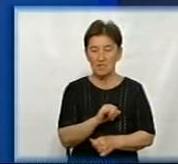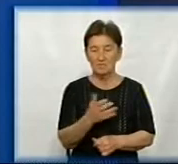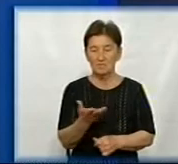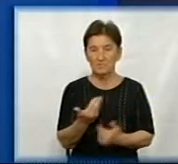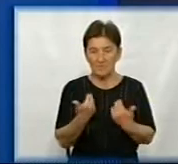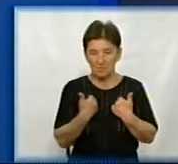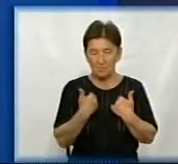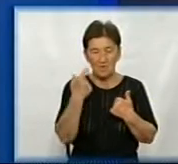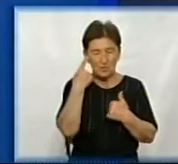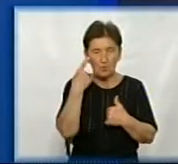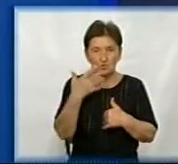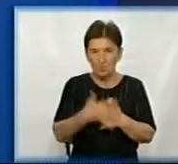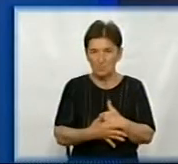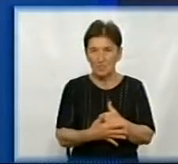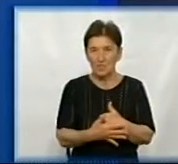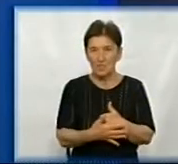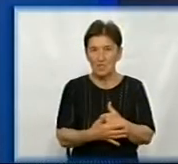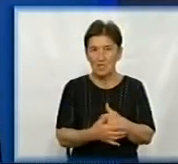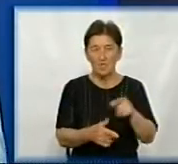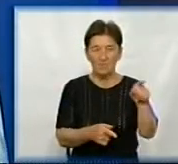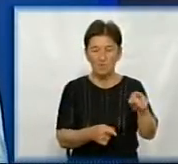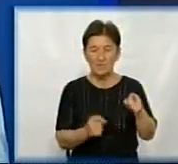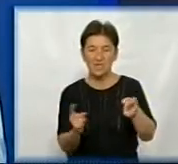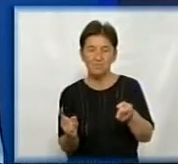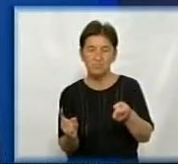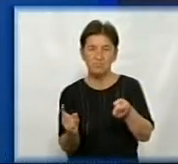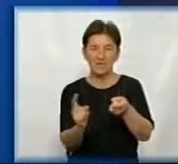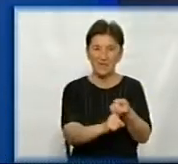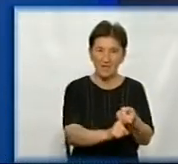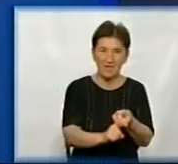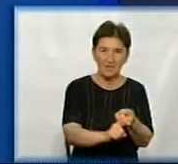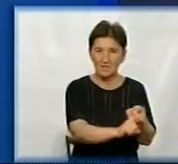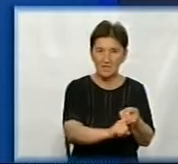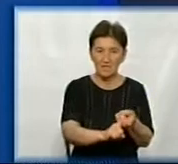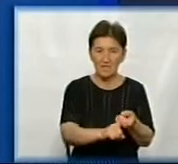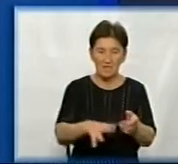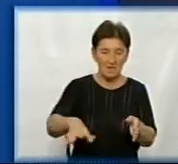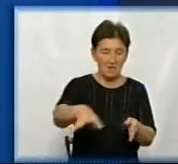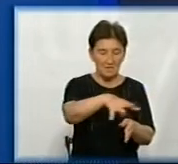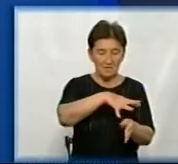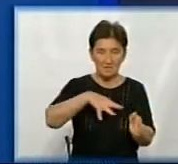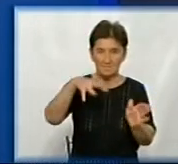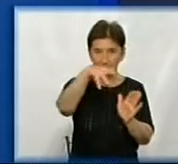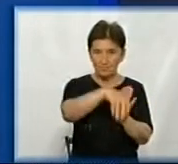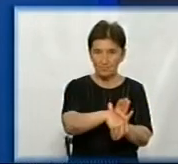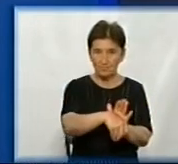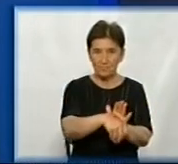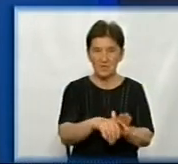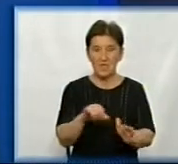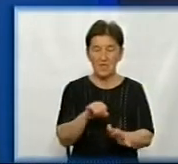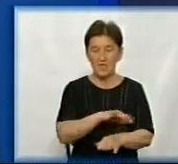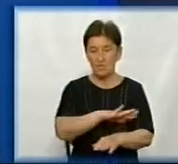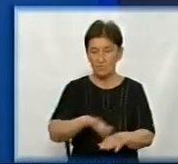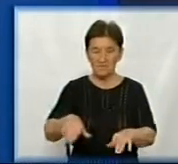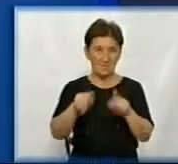ми розуміли, що вони ж приєднані в складі, вони знаходяться в складі ЦМК, і після їх введення